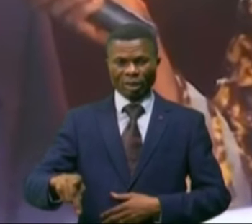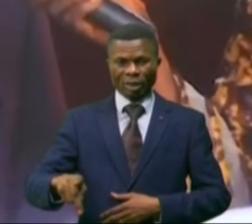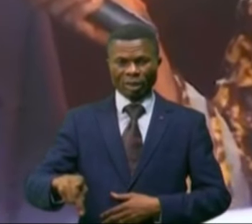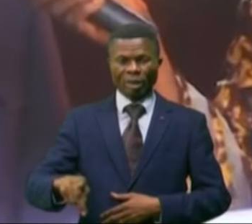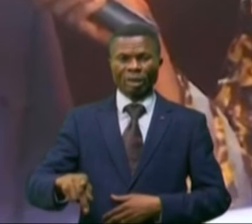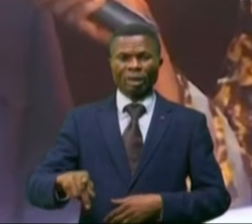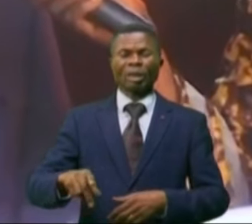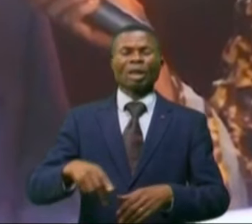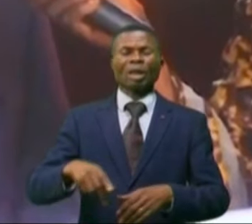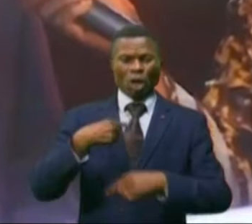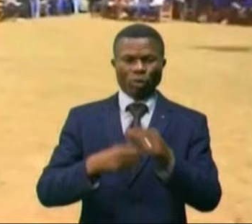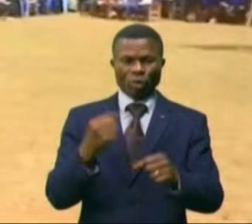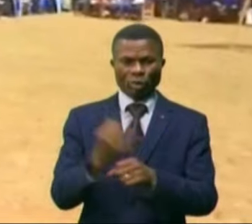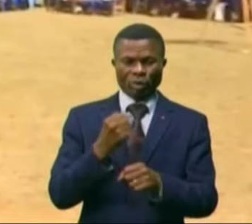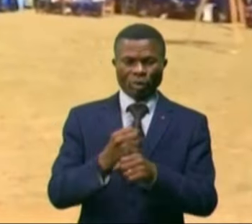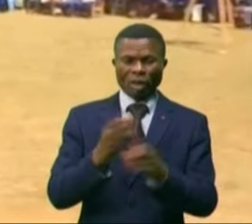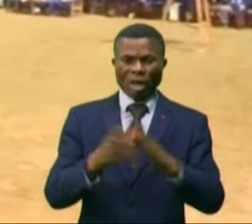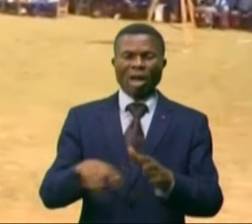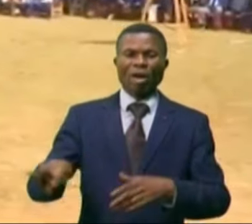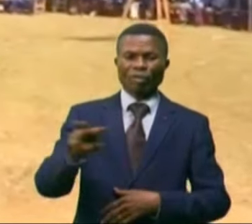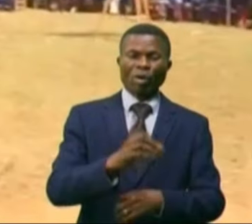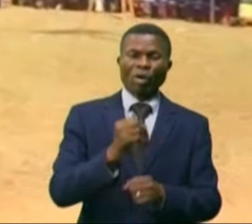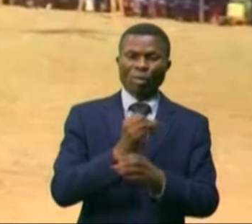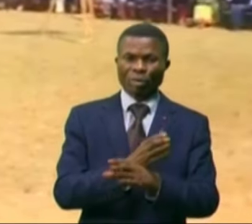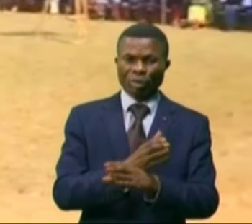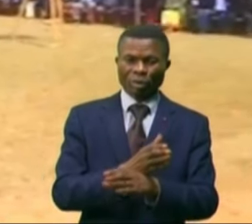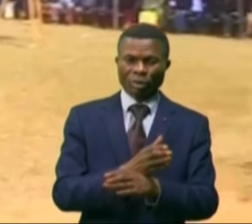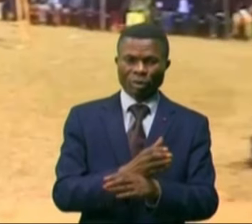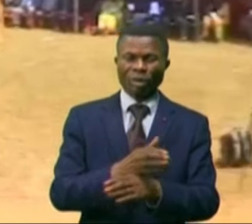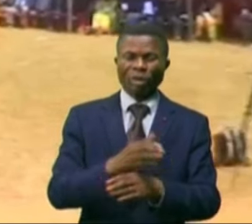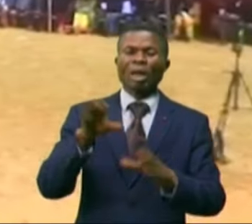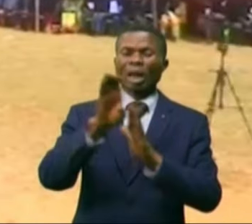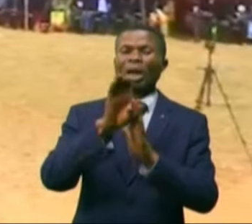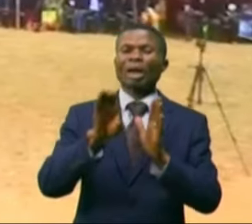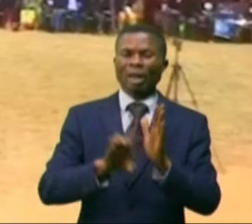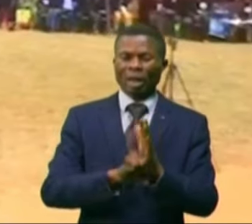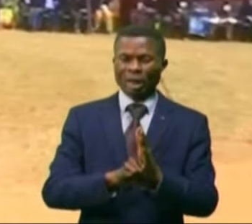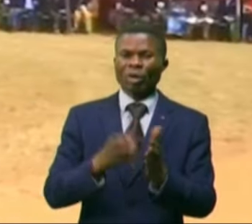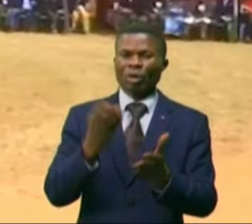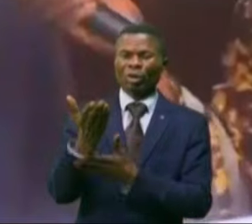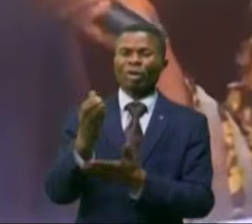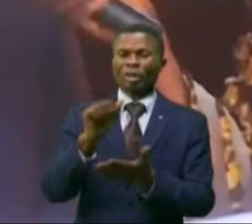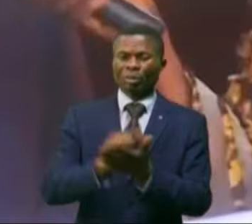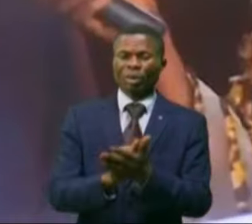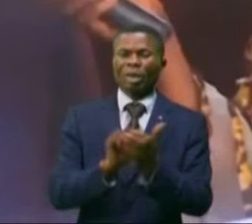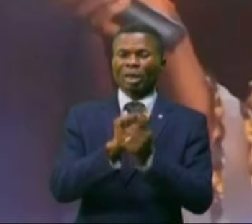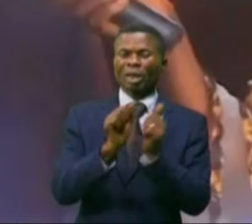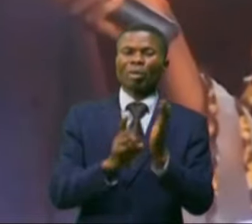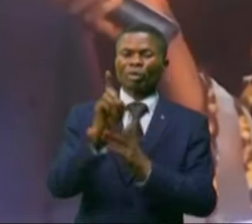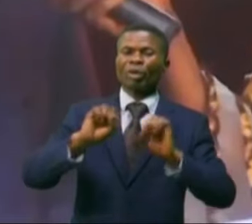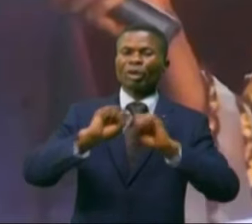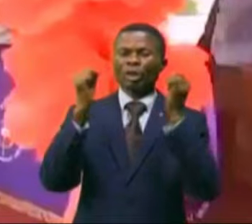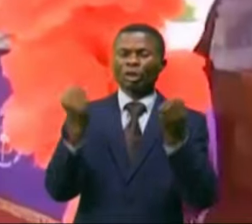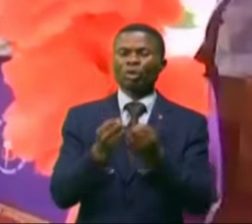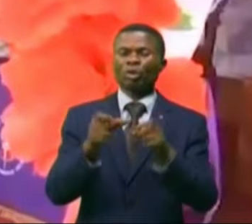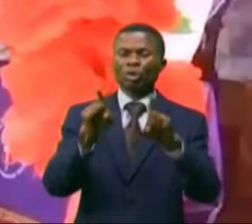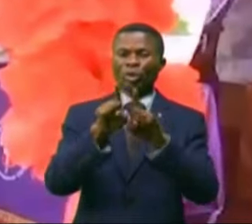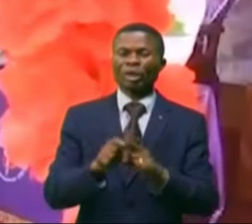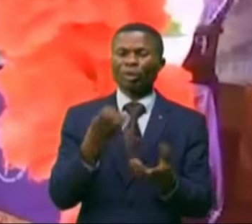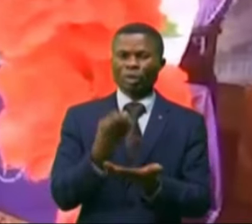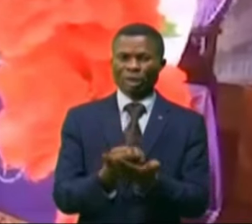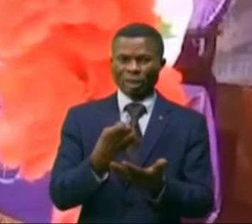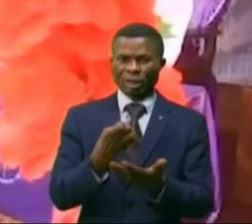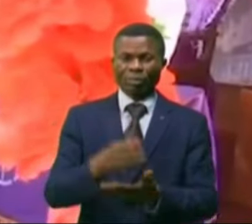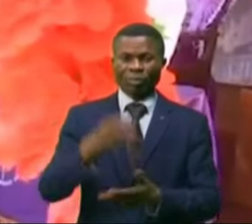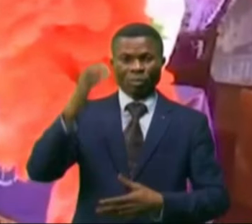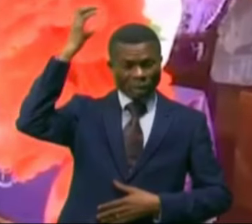pour travailler avec vous selon la Constitution en matière du développement socio-économique. À son tour,